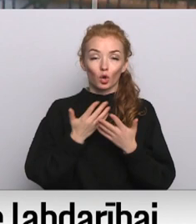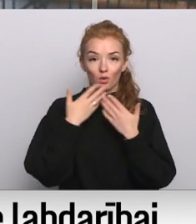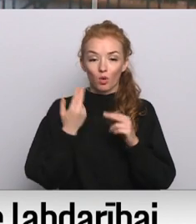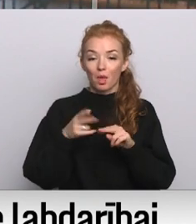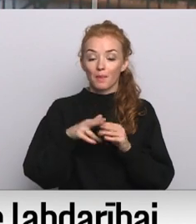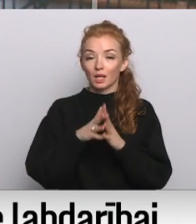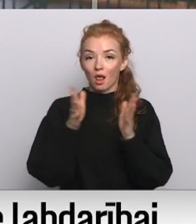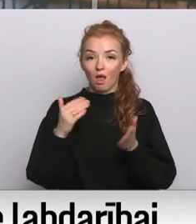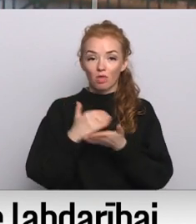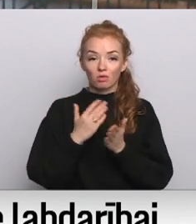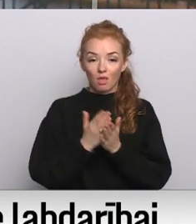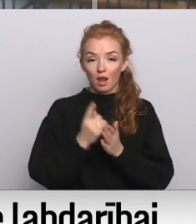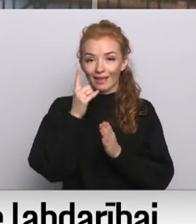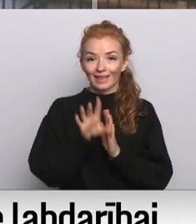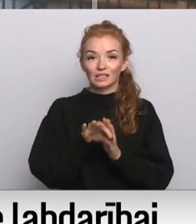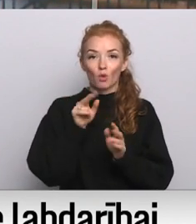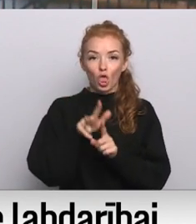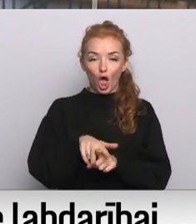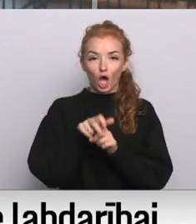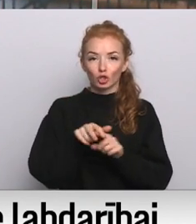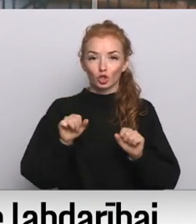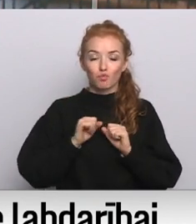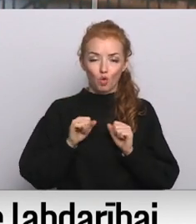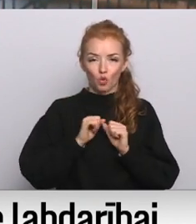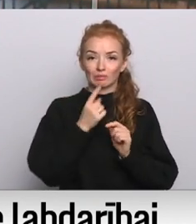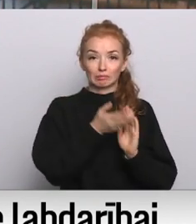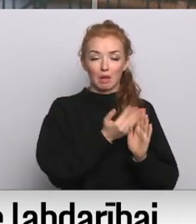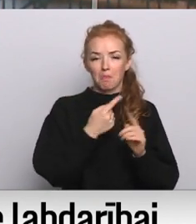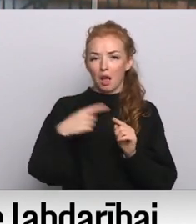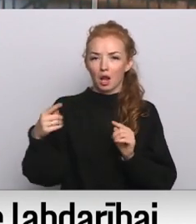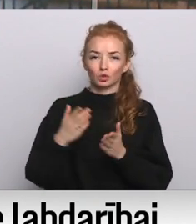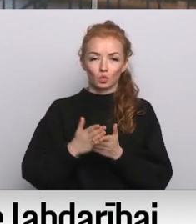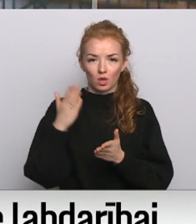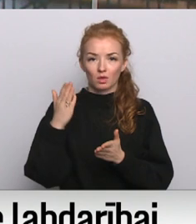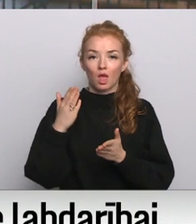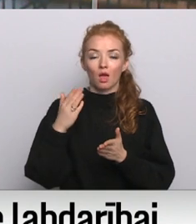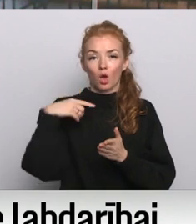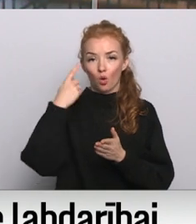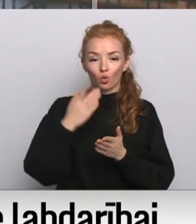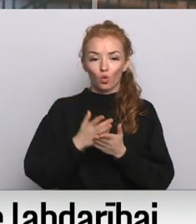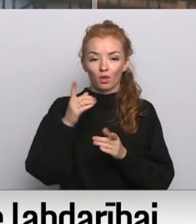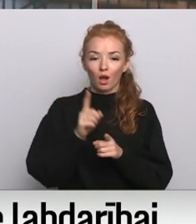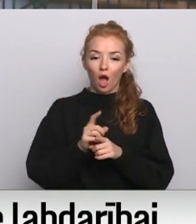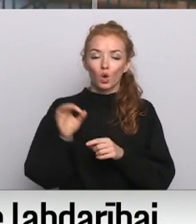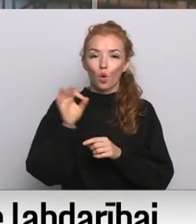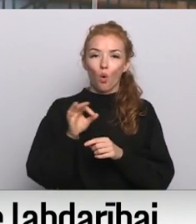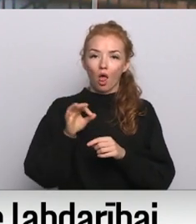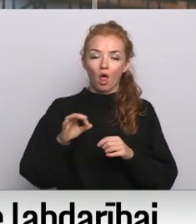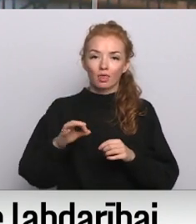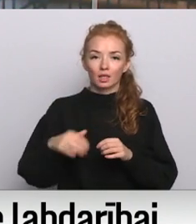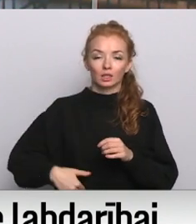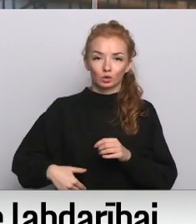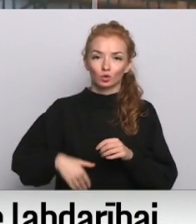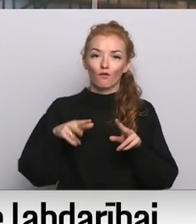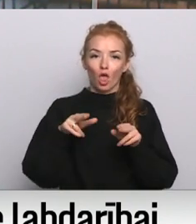Tādēļ lielākoties nekas izņemot jāšanas sportu netiek atcelts. Londonā notikusi gadskārtējā olnīcu vēža pacientu labdarības modes